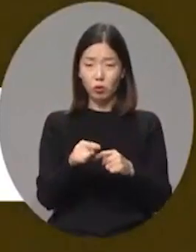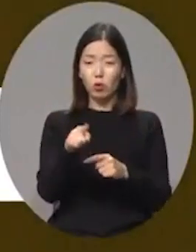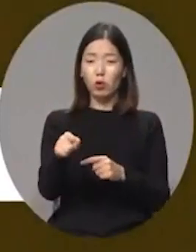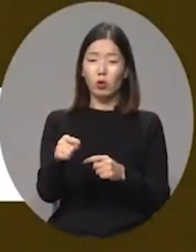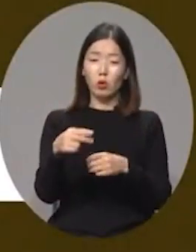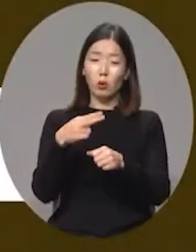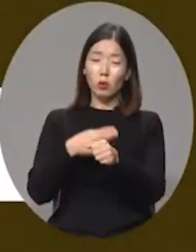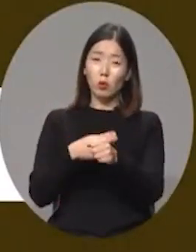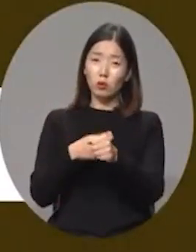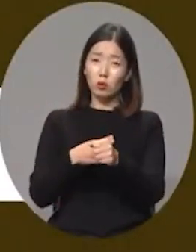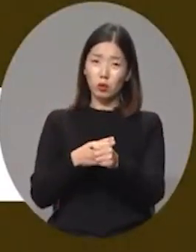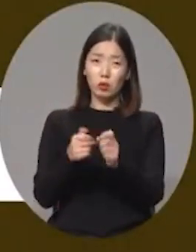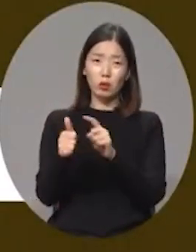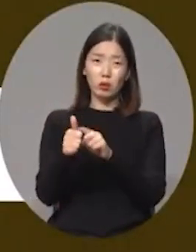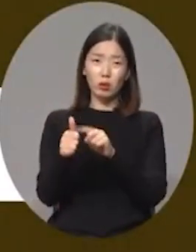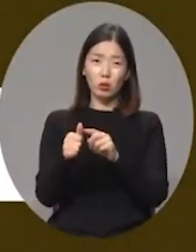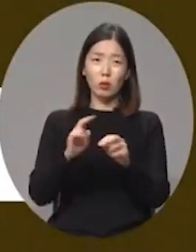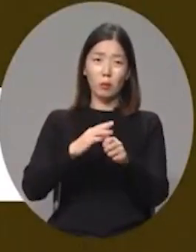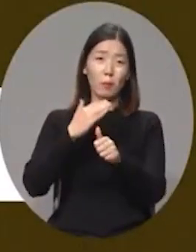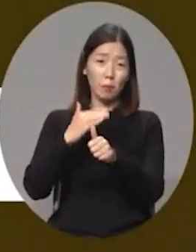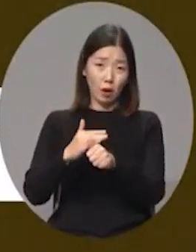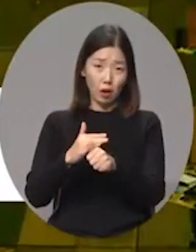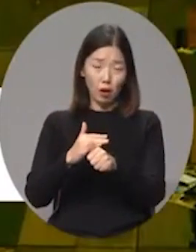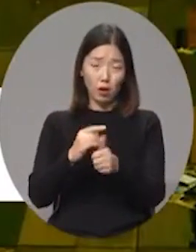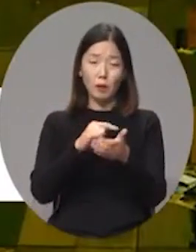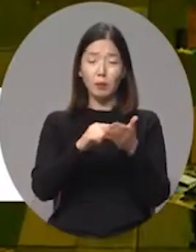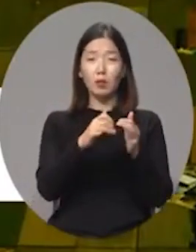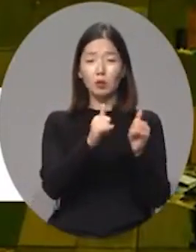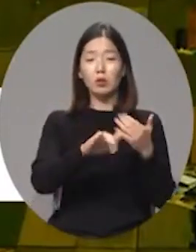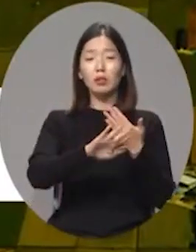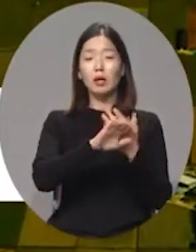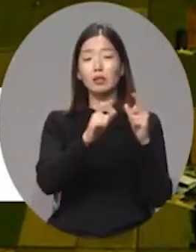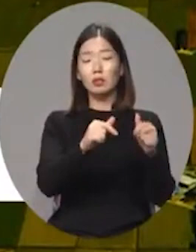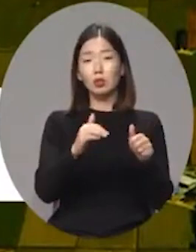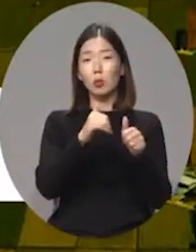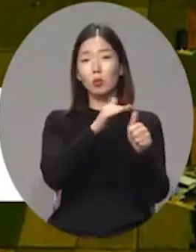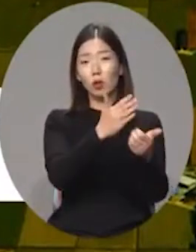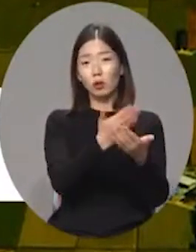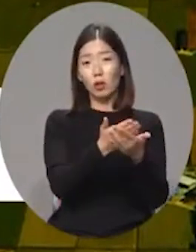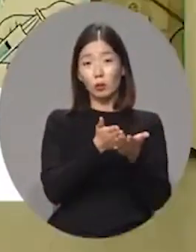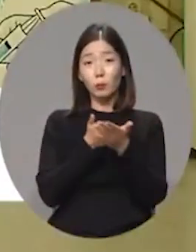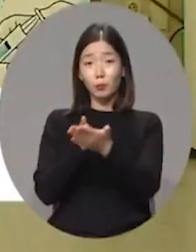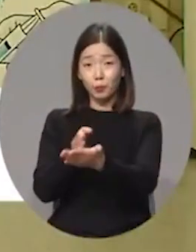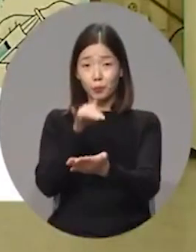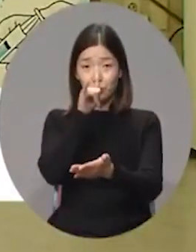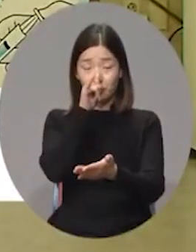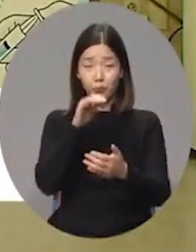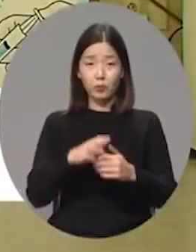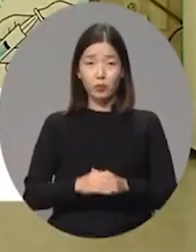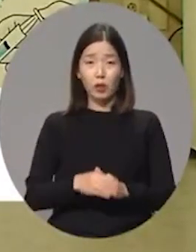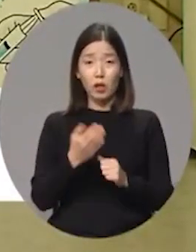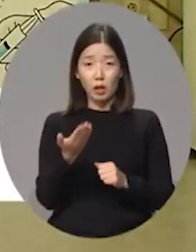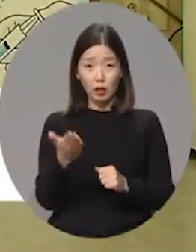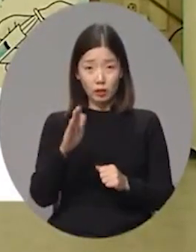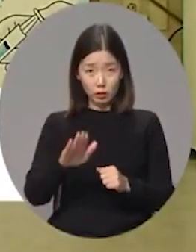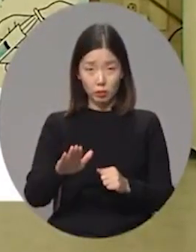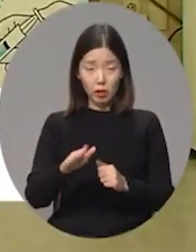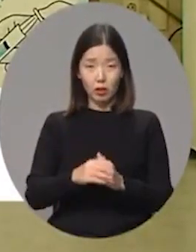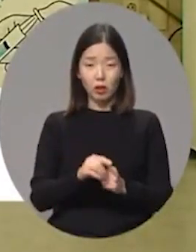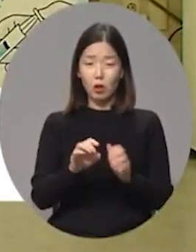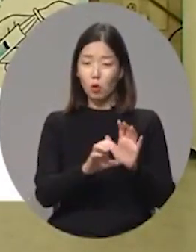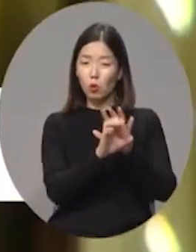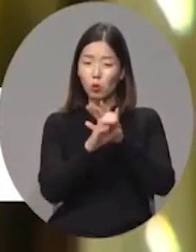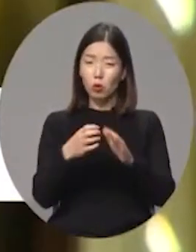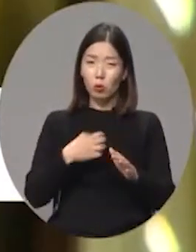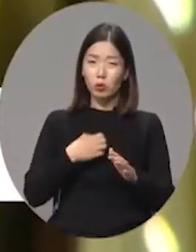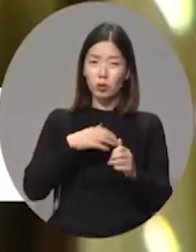전 보건소장 a 씨의 직위해제 와 pu 직원의 타지역 전출을 요구했다고 받겠습니다 하지만 김제 씨는 코르